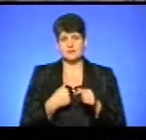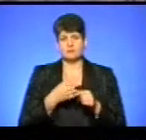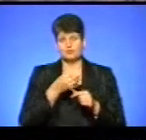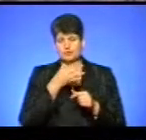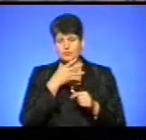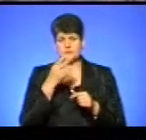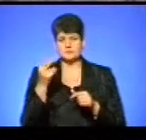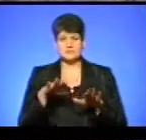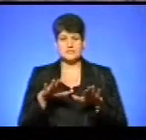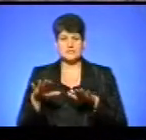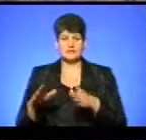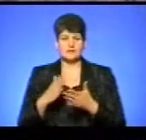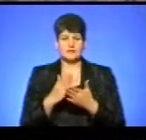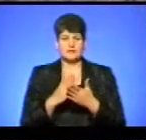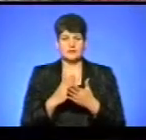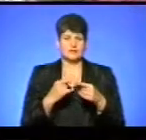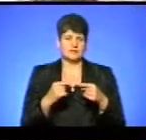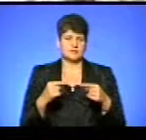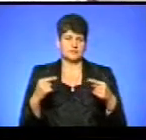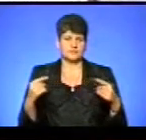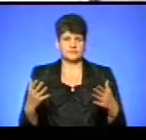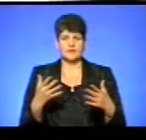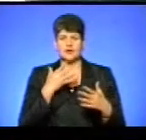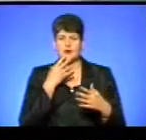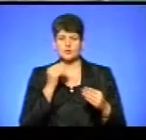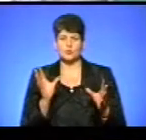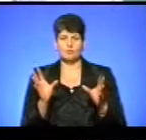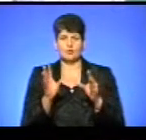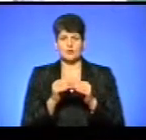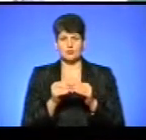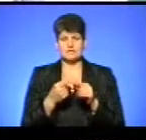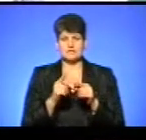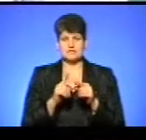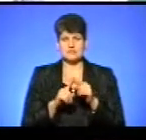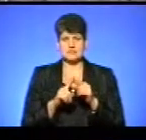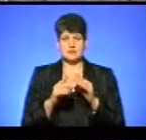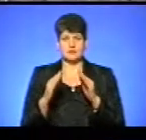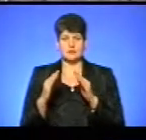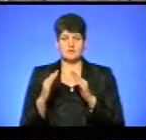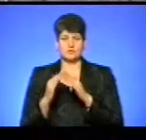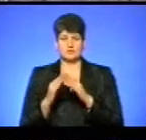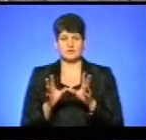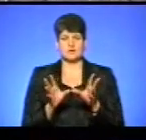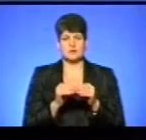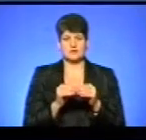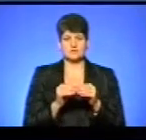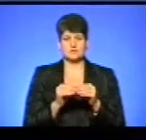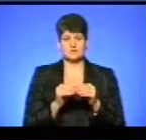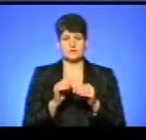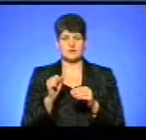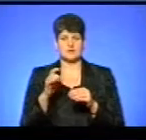місця там, де знаходяться різні речі. Гарно поєднується оця будка разом з самим архівом.